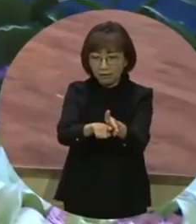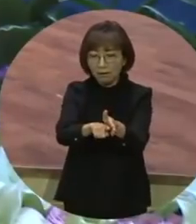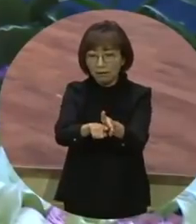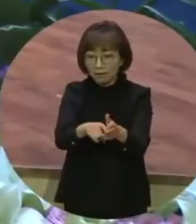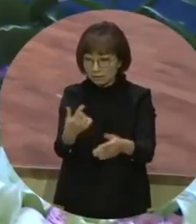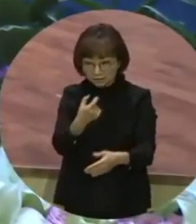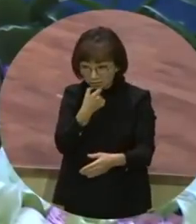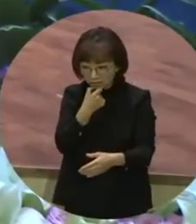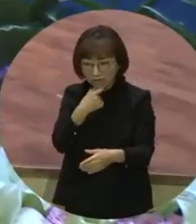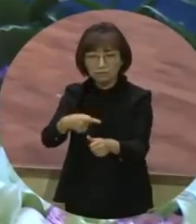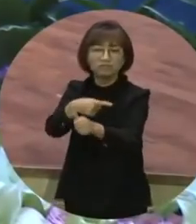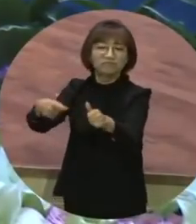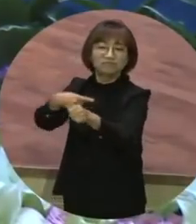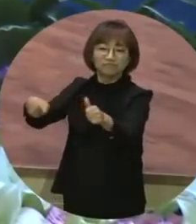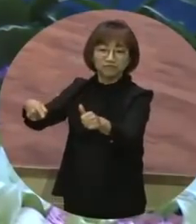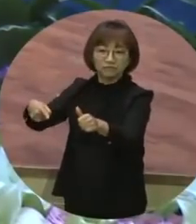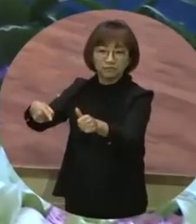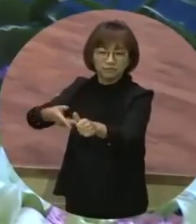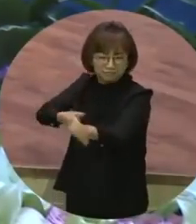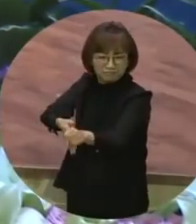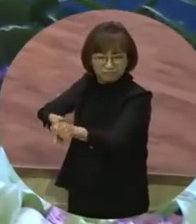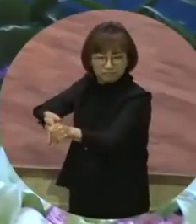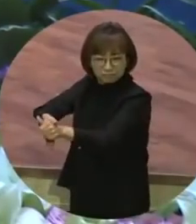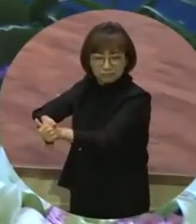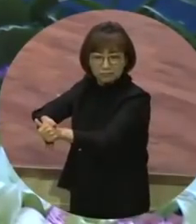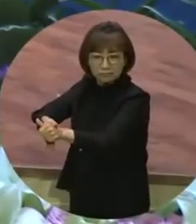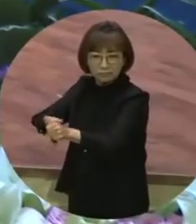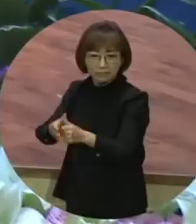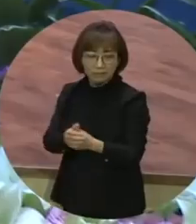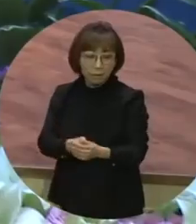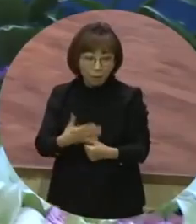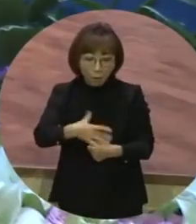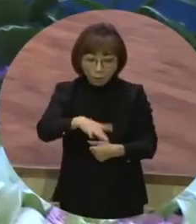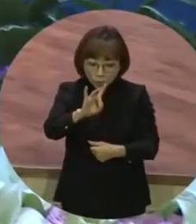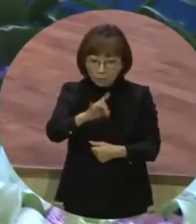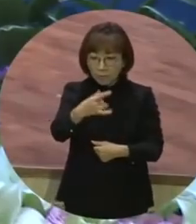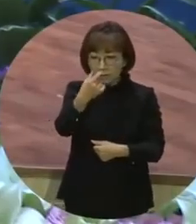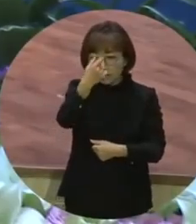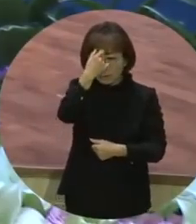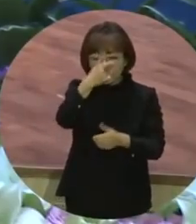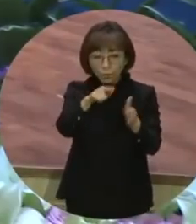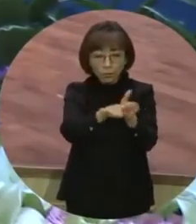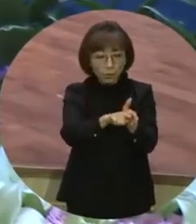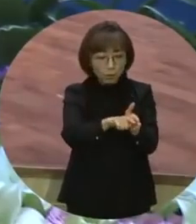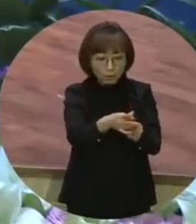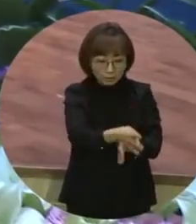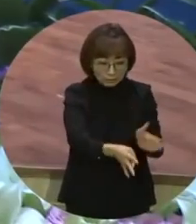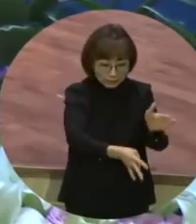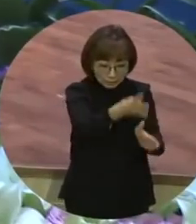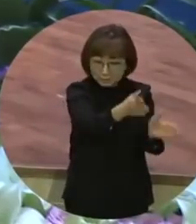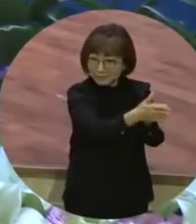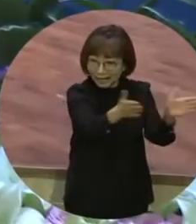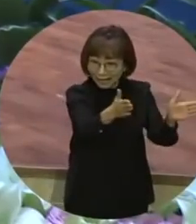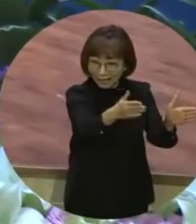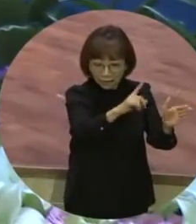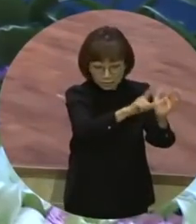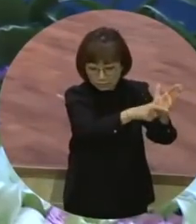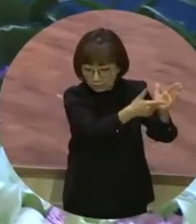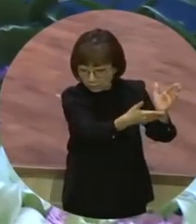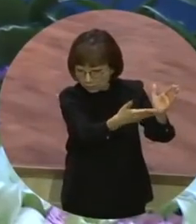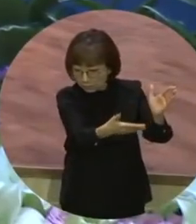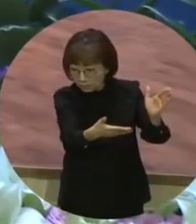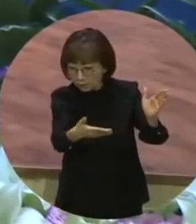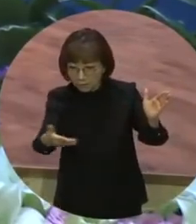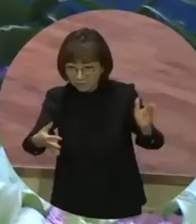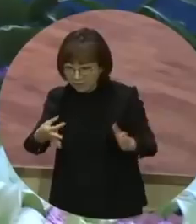그냥. 그러니까 그렇게 법이 기독교, 예루살렘에 시작된 이 기독교가 이렇게 이 교권에 의해서 막 이 야망